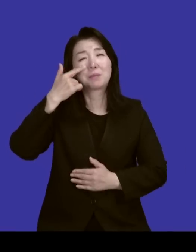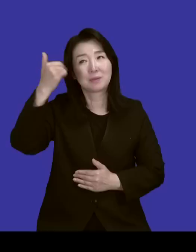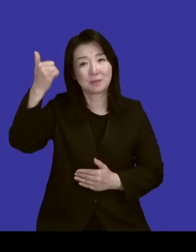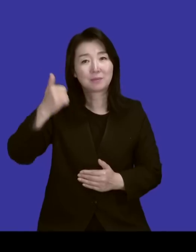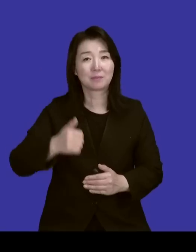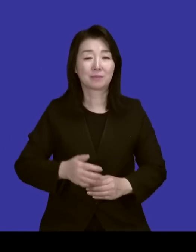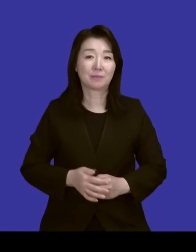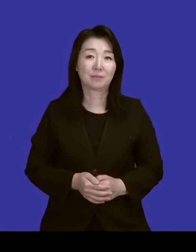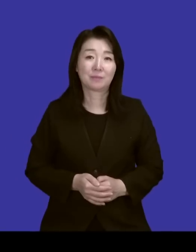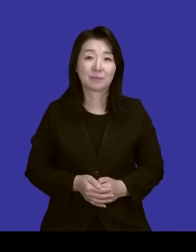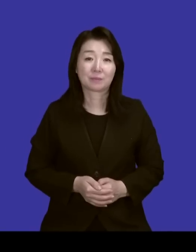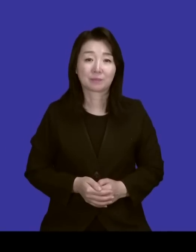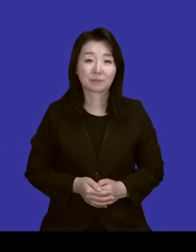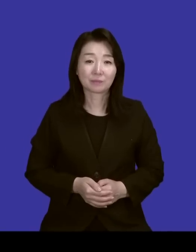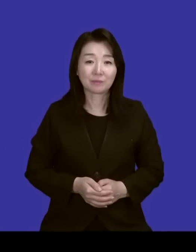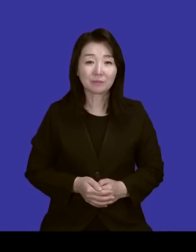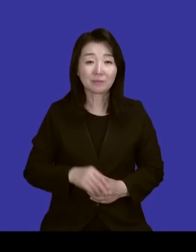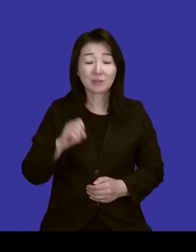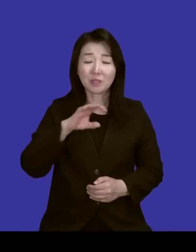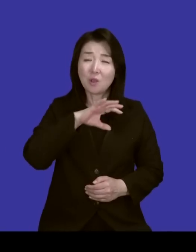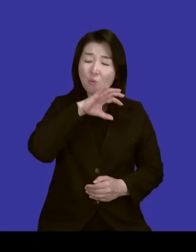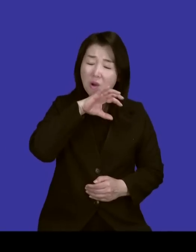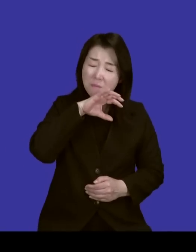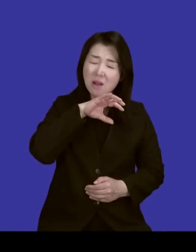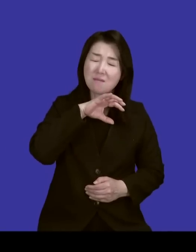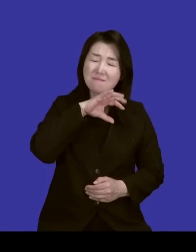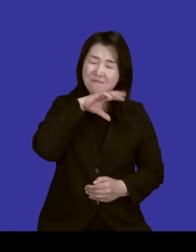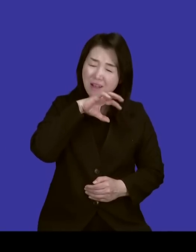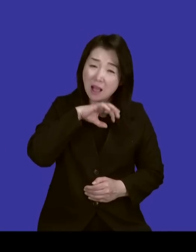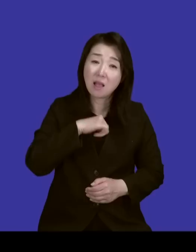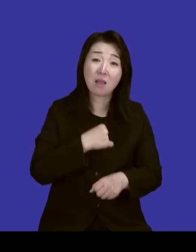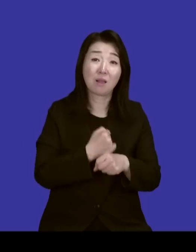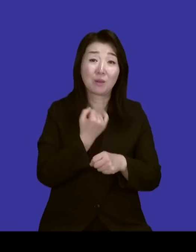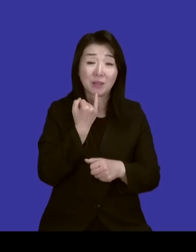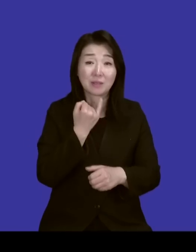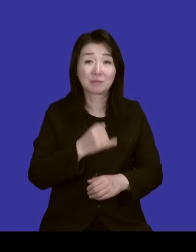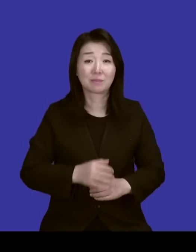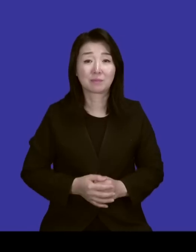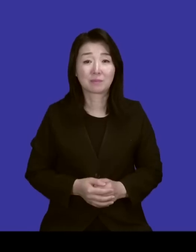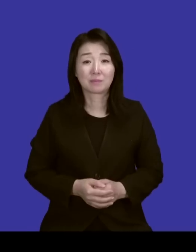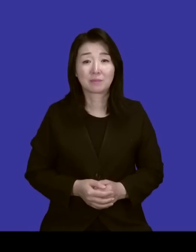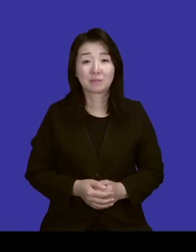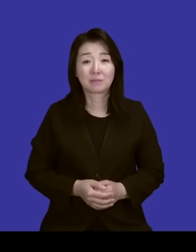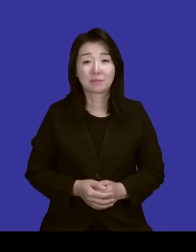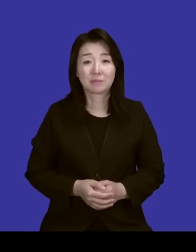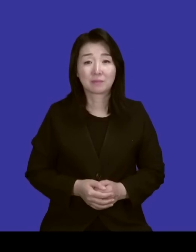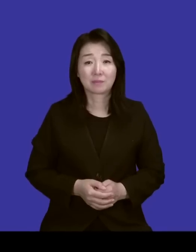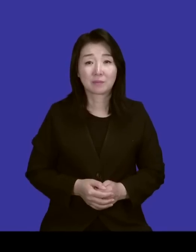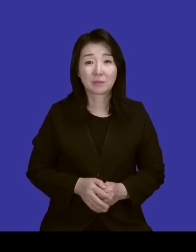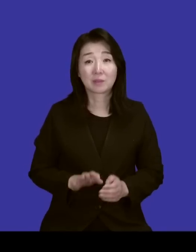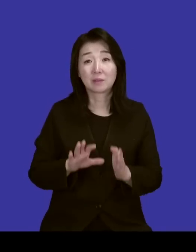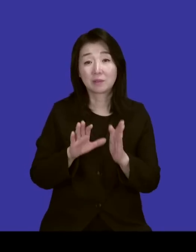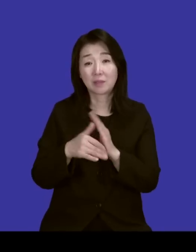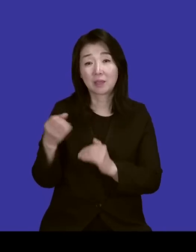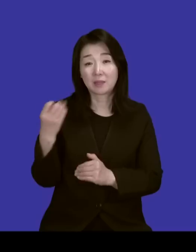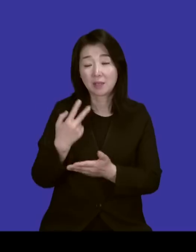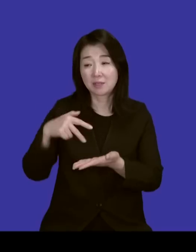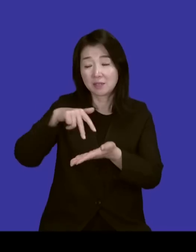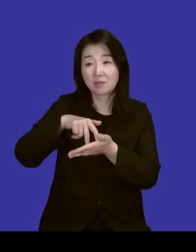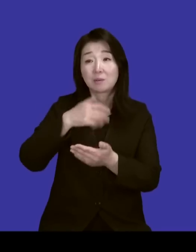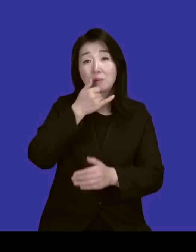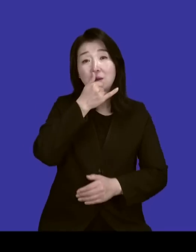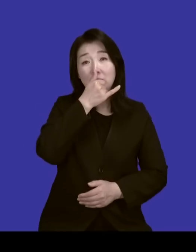해요. 그냥 원망하세요. 불평하고. 그러면 그 자리에서 다시 일어설 수